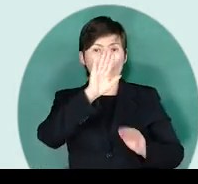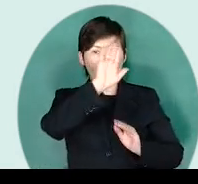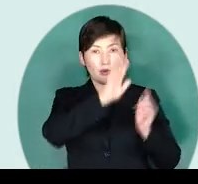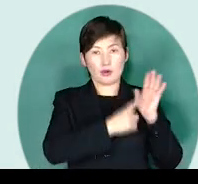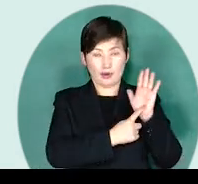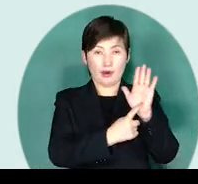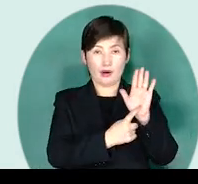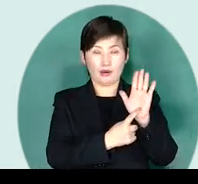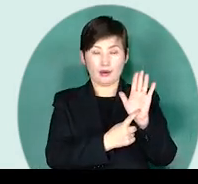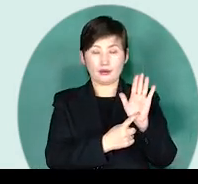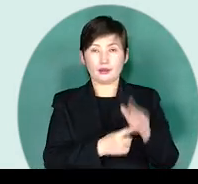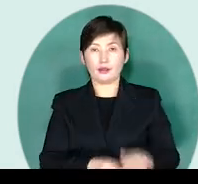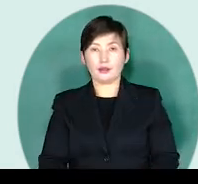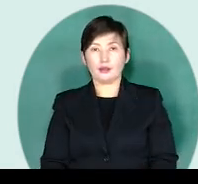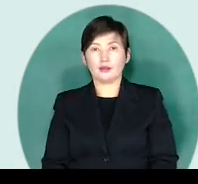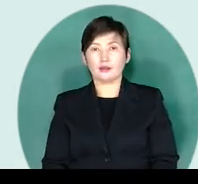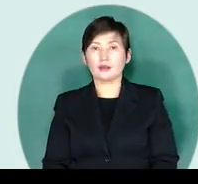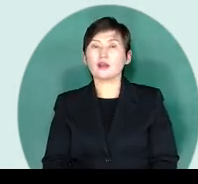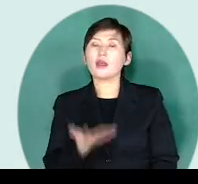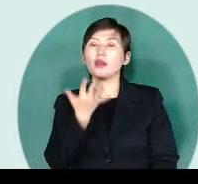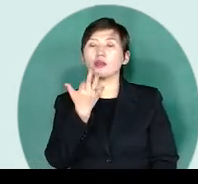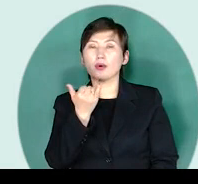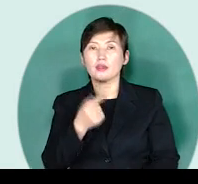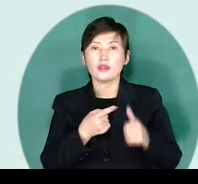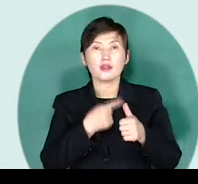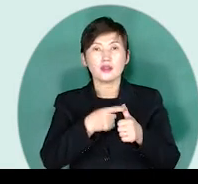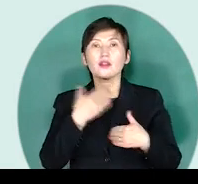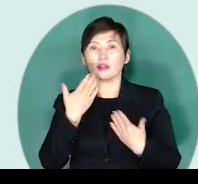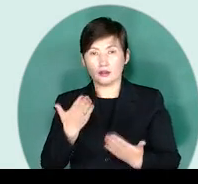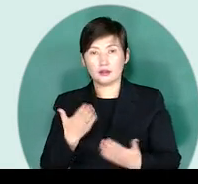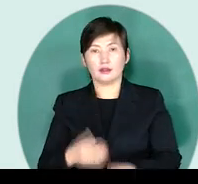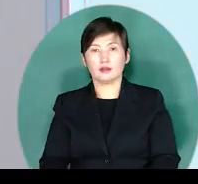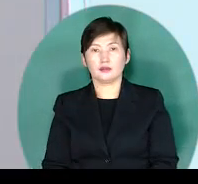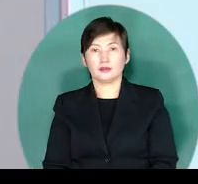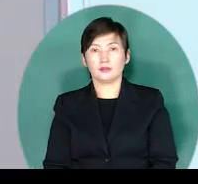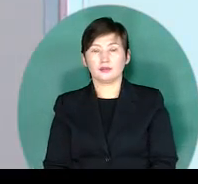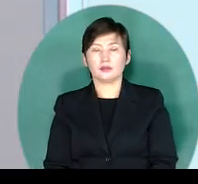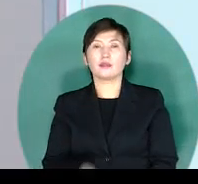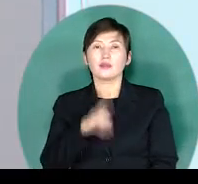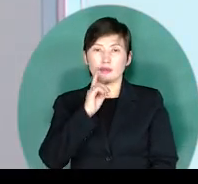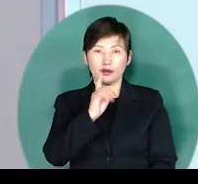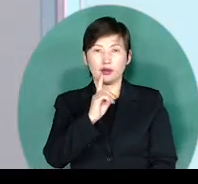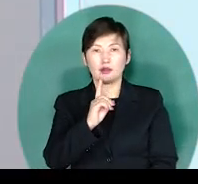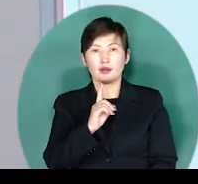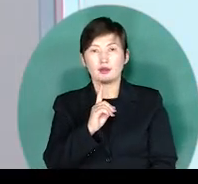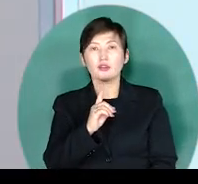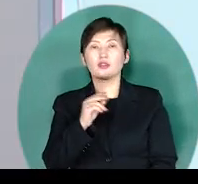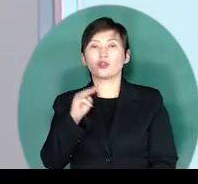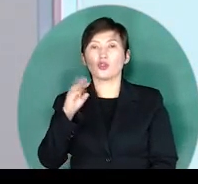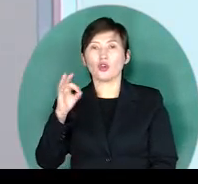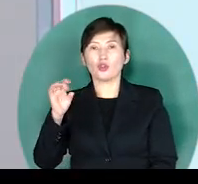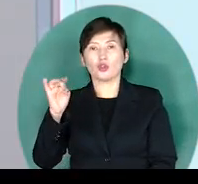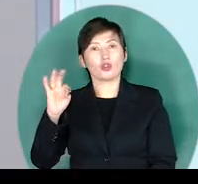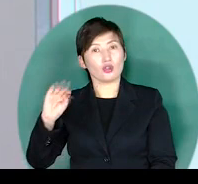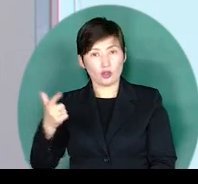байршуулсан байна. Эдгээр мөнгөний дэвсгэртийг бүгдээрээ хамтдаа нэрлэлцгээе. За, энэ хэдтийн дэвсгэрт байна вэ? Нэгдгийн дэвсгэрт. Буюу 1